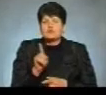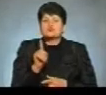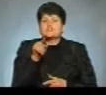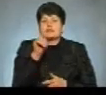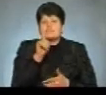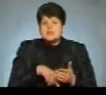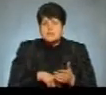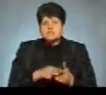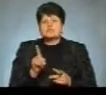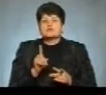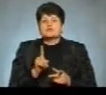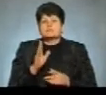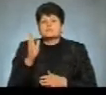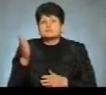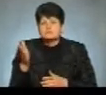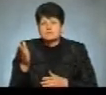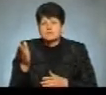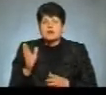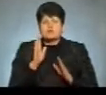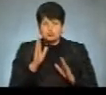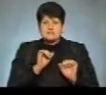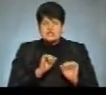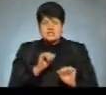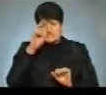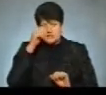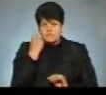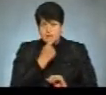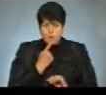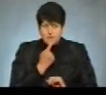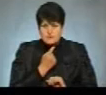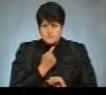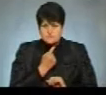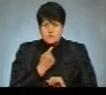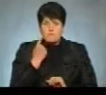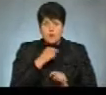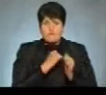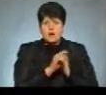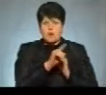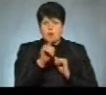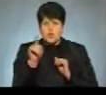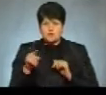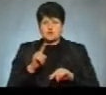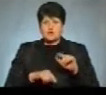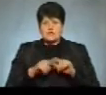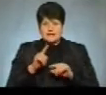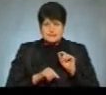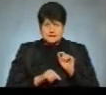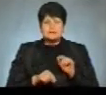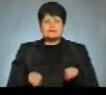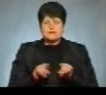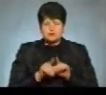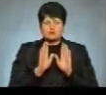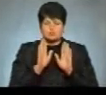віриш, на що сподіваєшся. Якщо буде захищена державна мова, мова кожного, рідна мова кожного, також